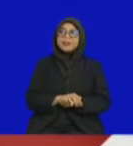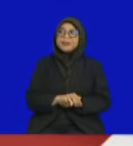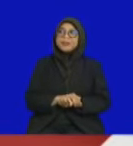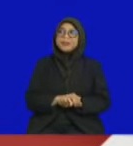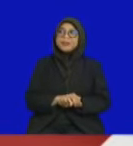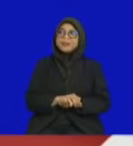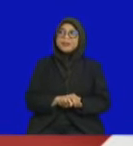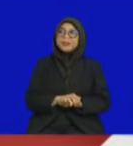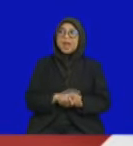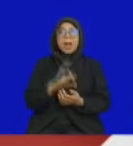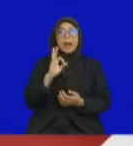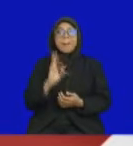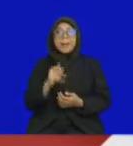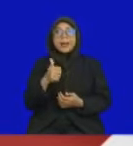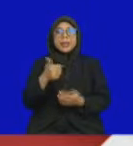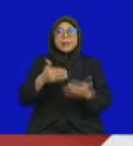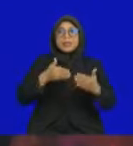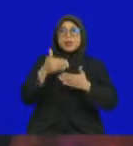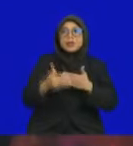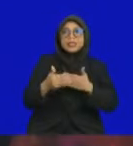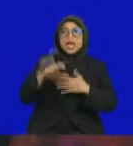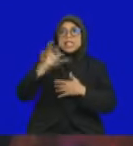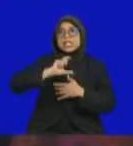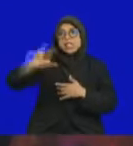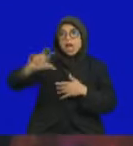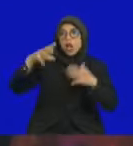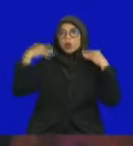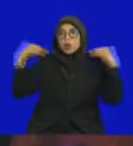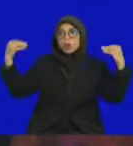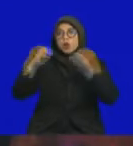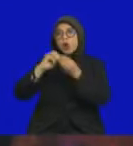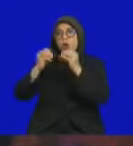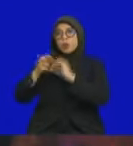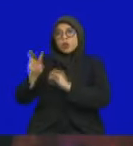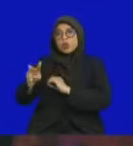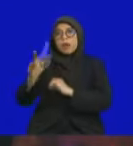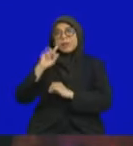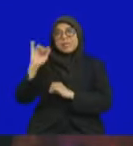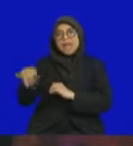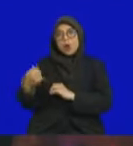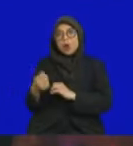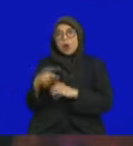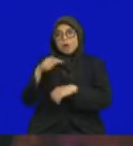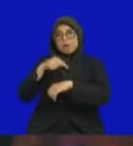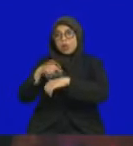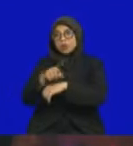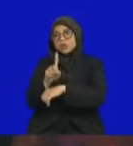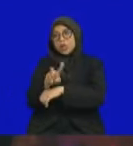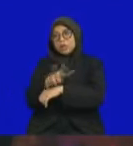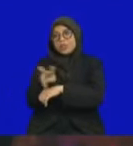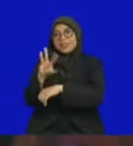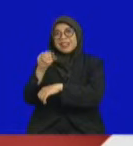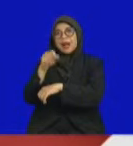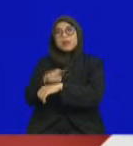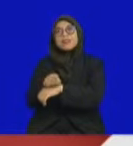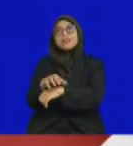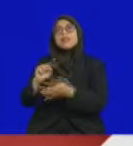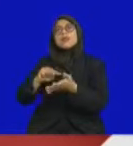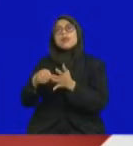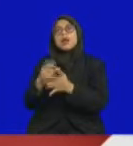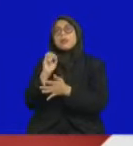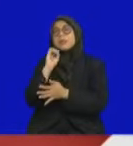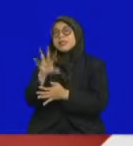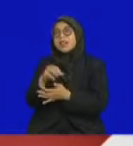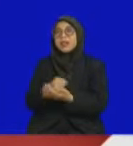kasih baik berikutnya calon gubernur nomor urut 2 Silakan menjawab waktu anda 1 menit 30 detik dimulai saat